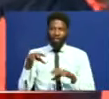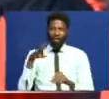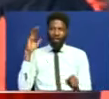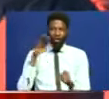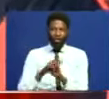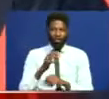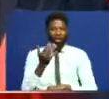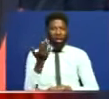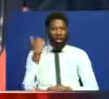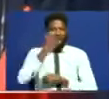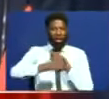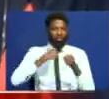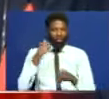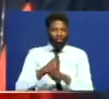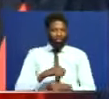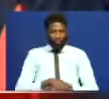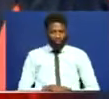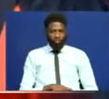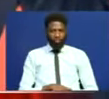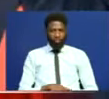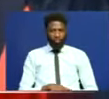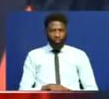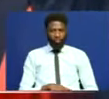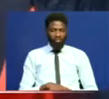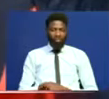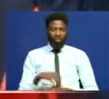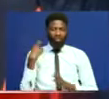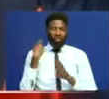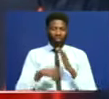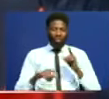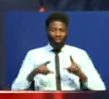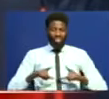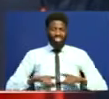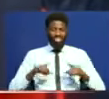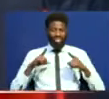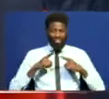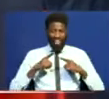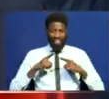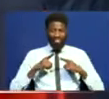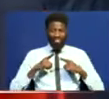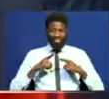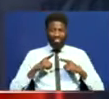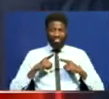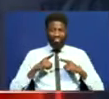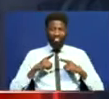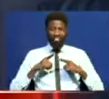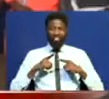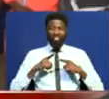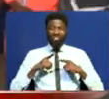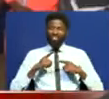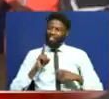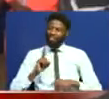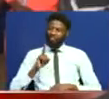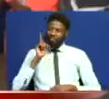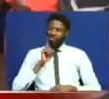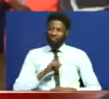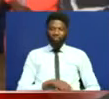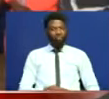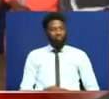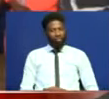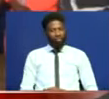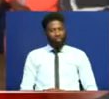mwaka uliopita. Gharama ya maisha imekuwa juu kabisa.